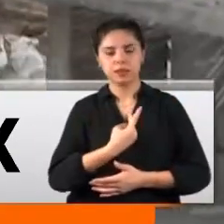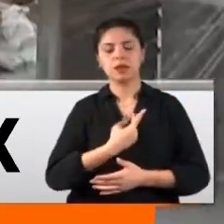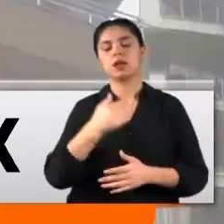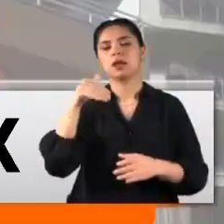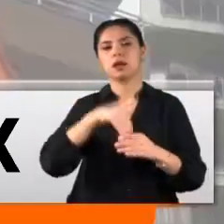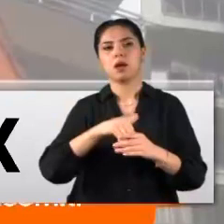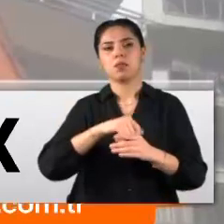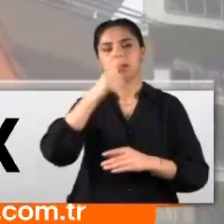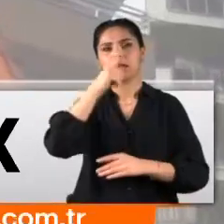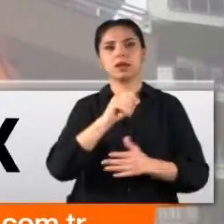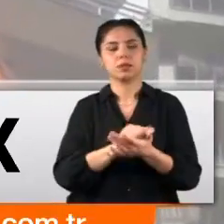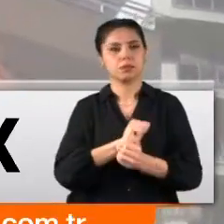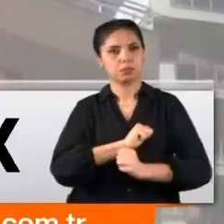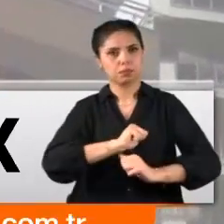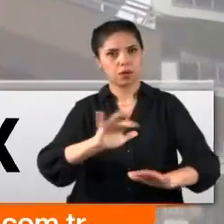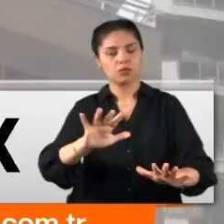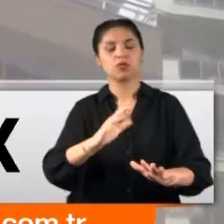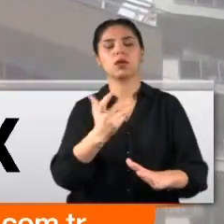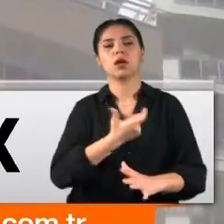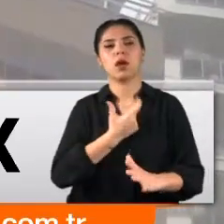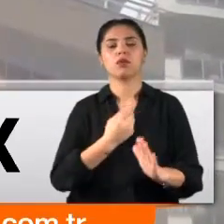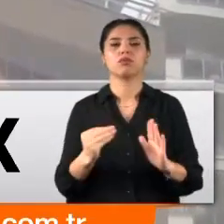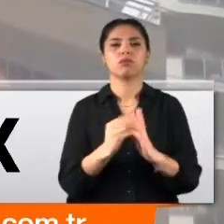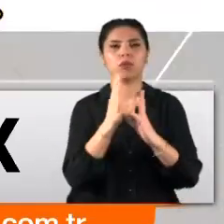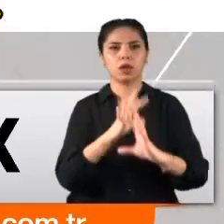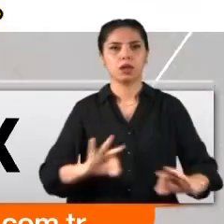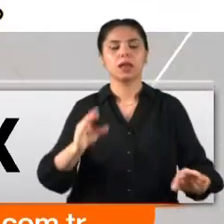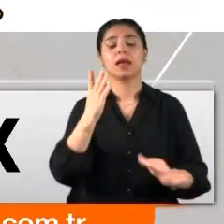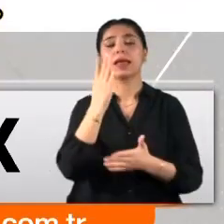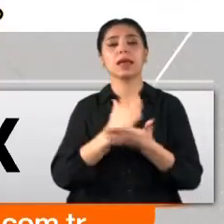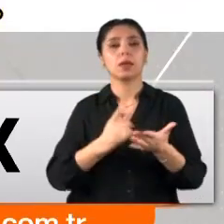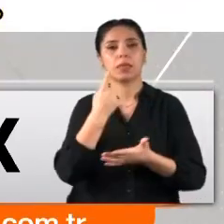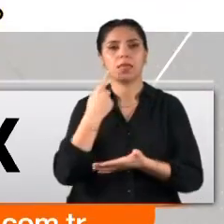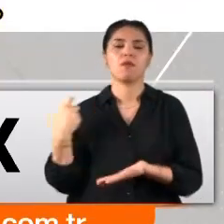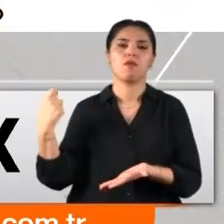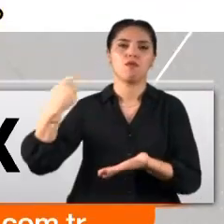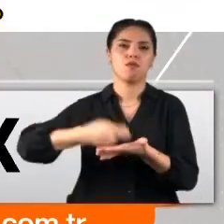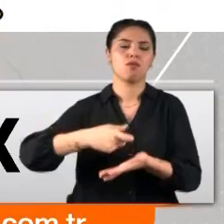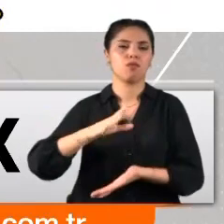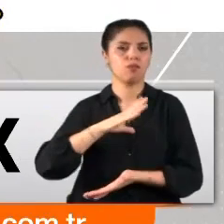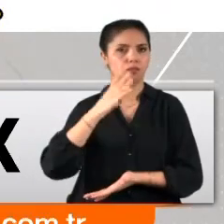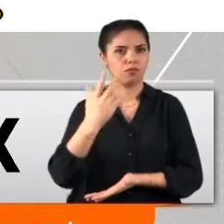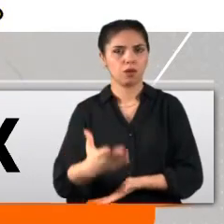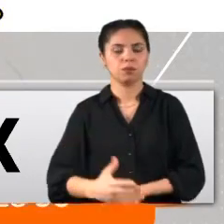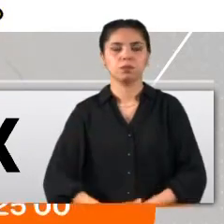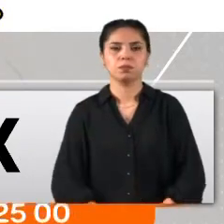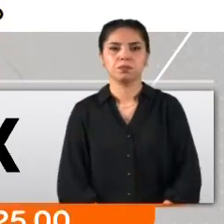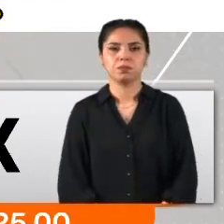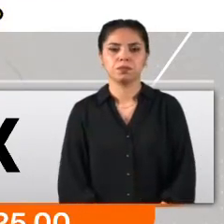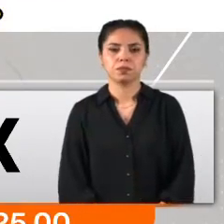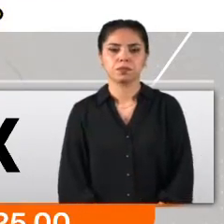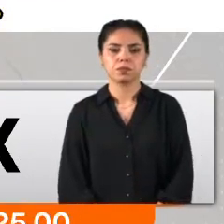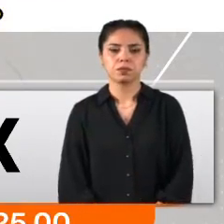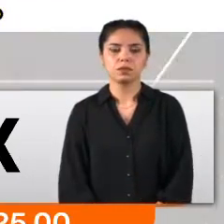Artık İstanbul'da evini kentsel dönüşüme sokmanın maliyetinin yarısı devletten. Vatandaşımız alacağı bu 1,5 milyon liralık